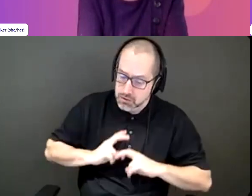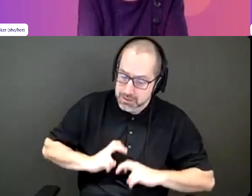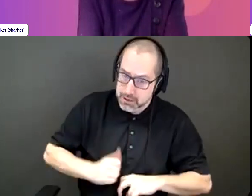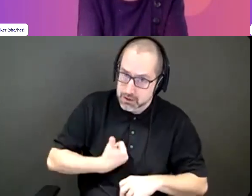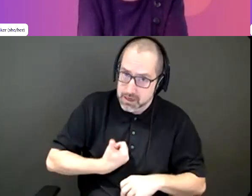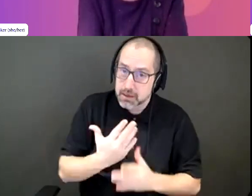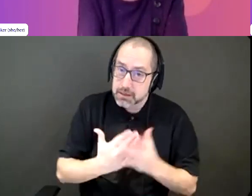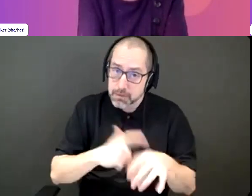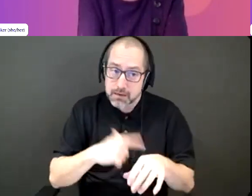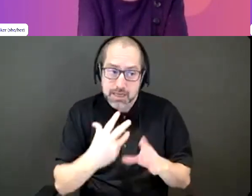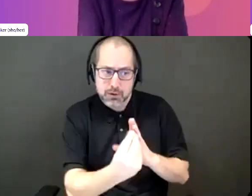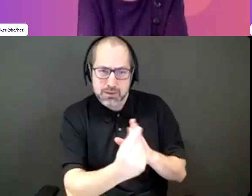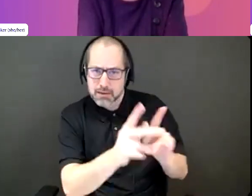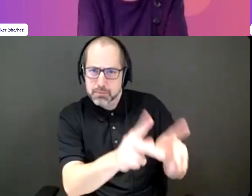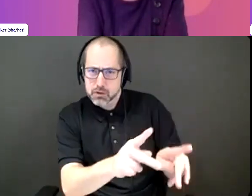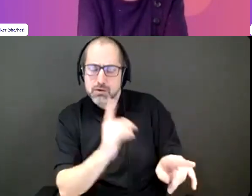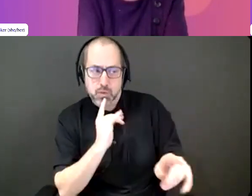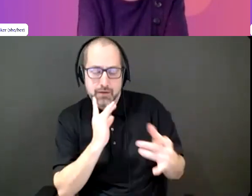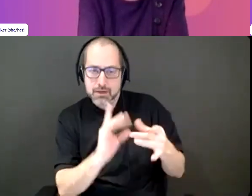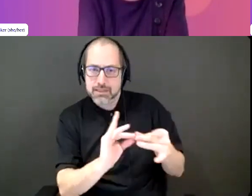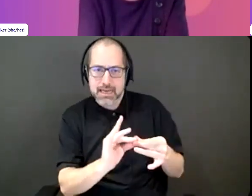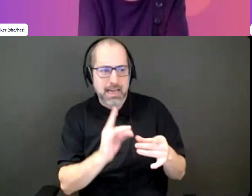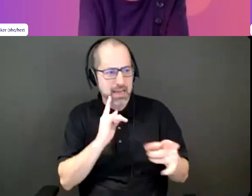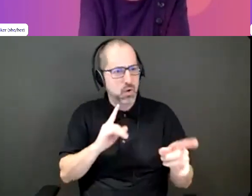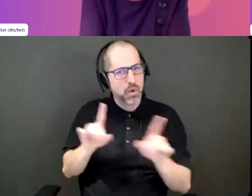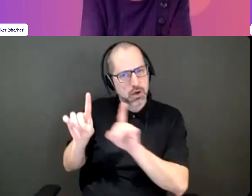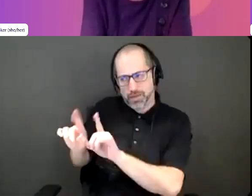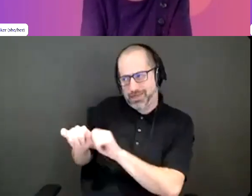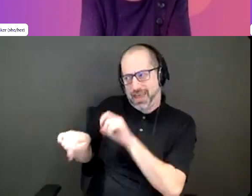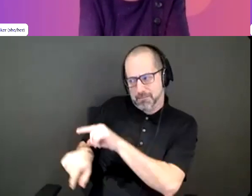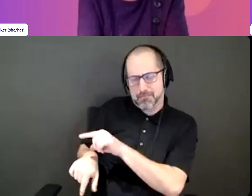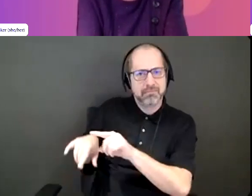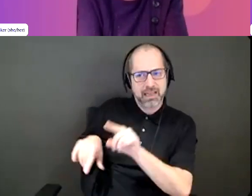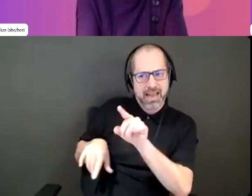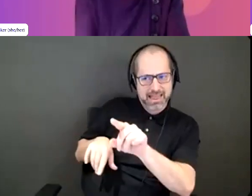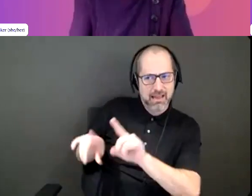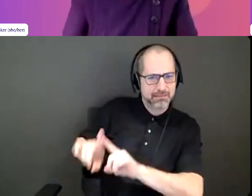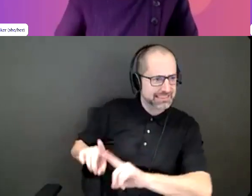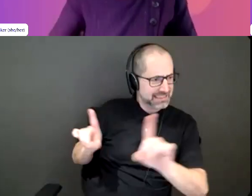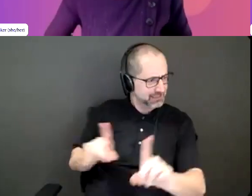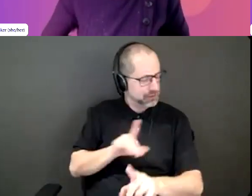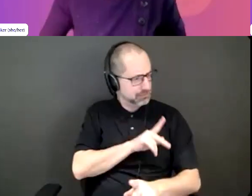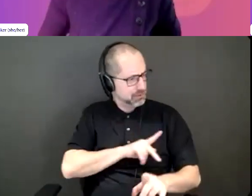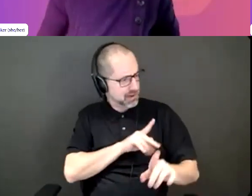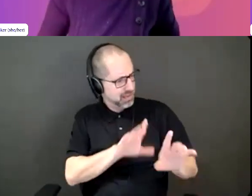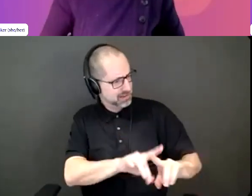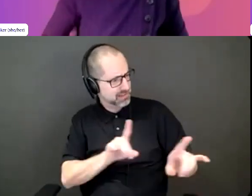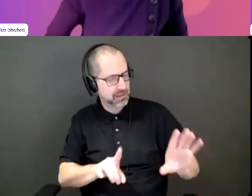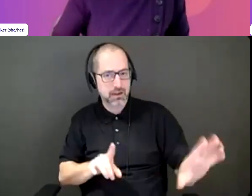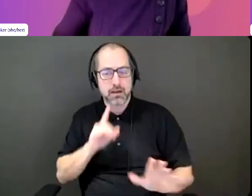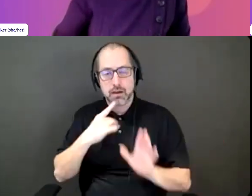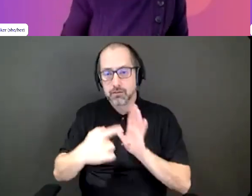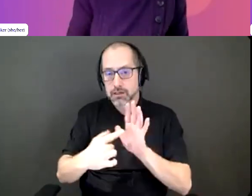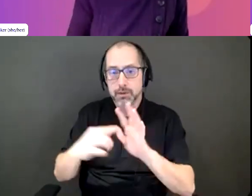reconnaître cela et peut-être aussi se tourner vers une personne extérieure qui pourrait dire ah tu agis vraiment différemment